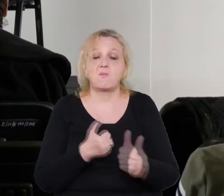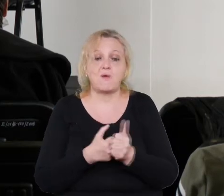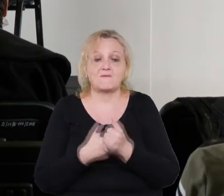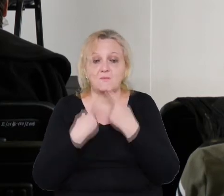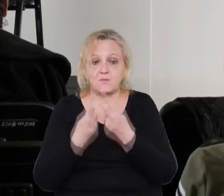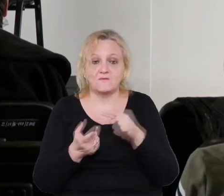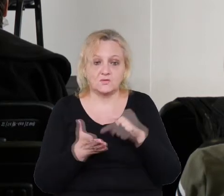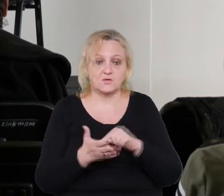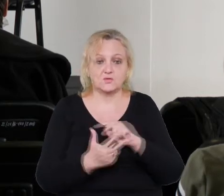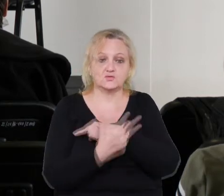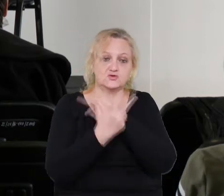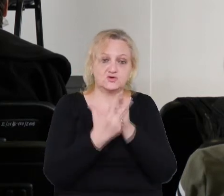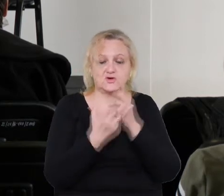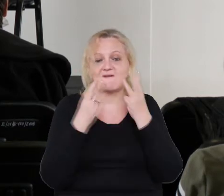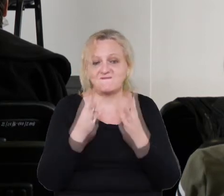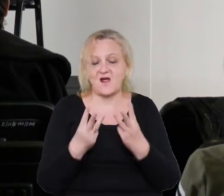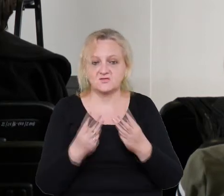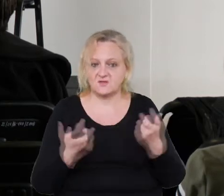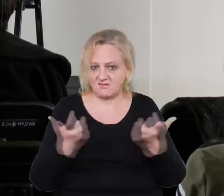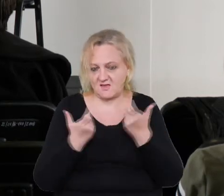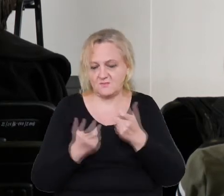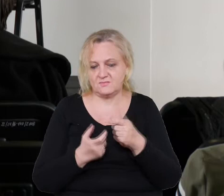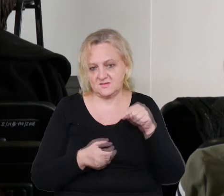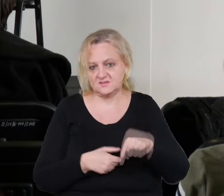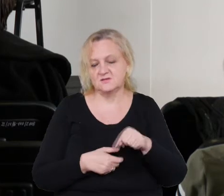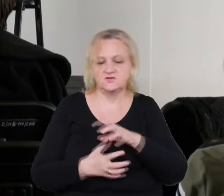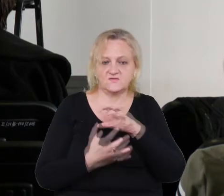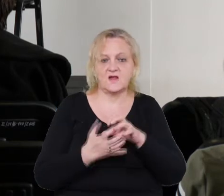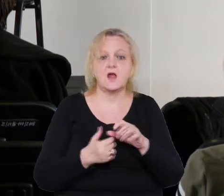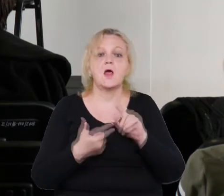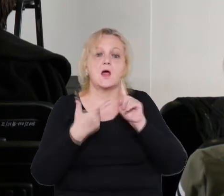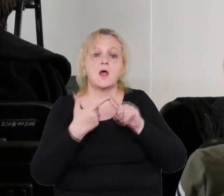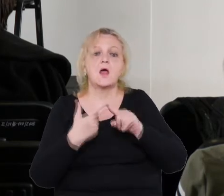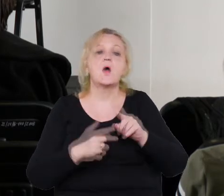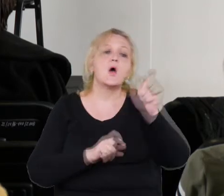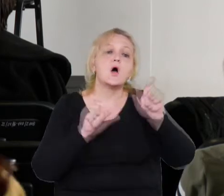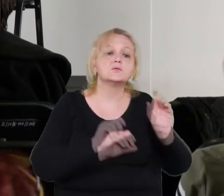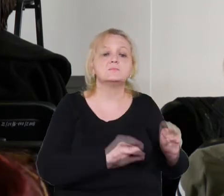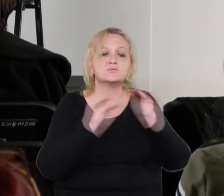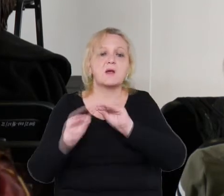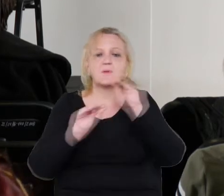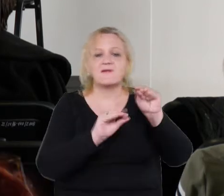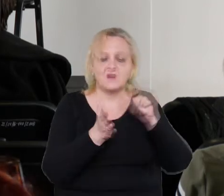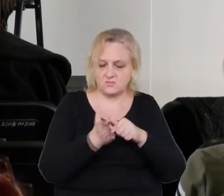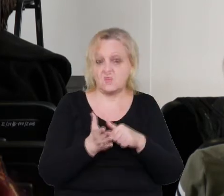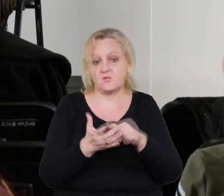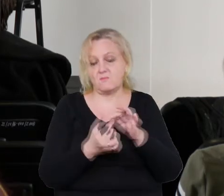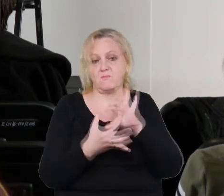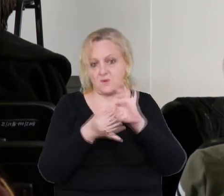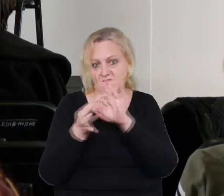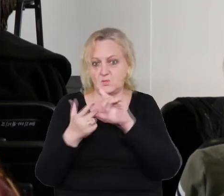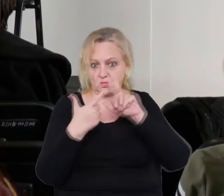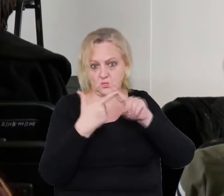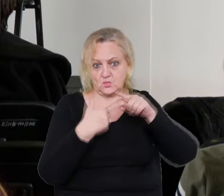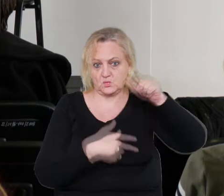podkreśla że to jest jedno z trzech największych w ogóle zagrożeń świata poza klimat emigracja jest na drugim miejscu powietrze te rzeczy są bardzo sobą powiązane z resztą